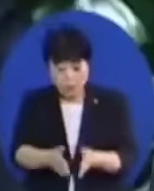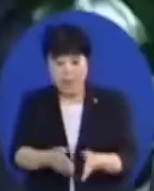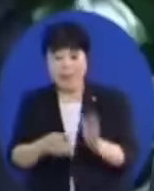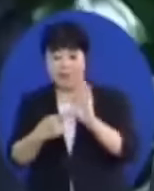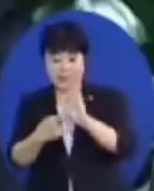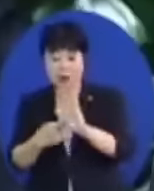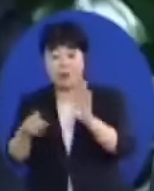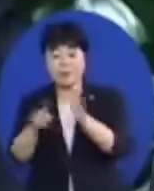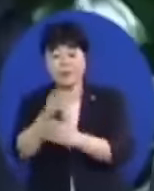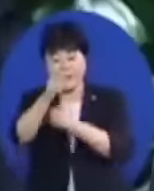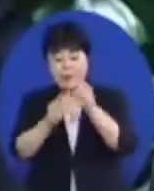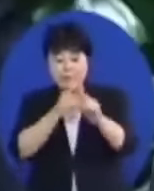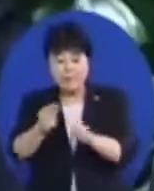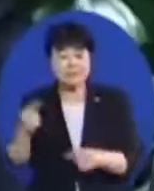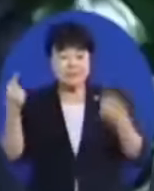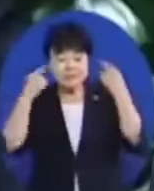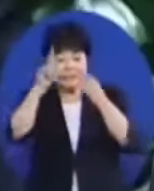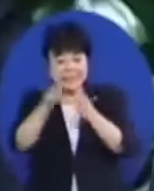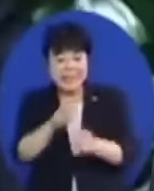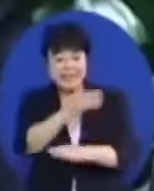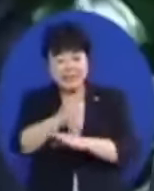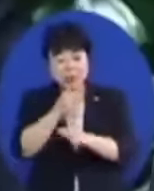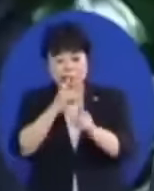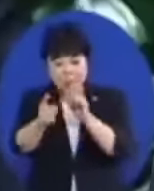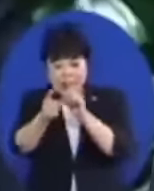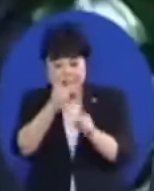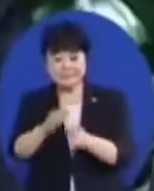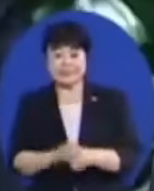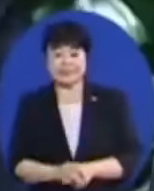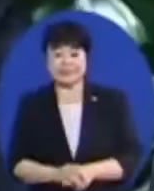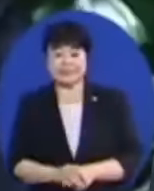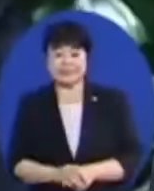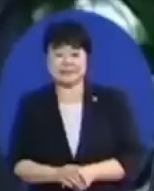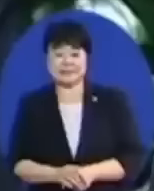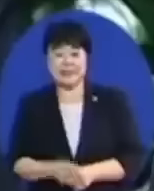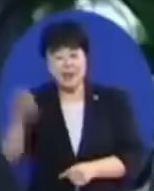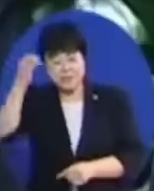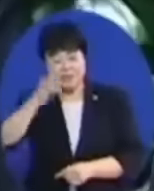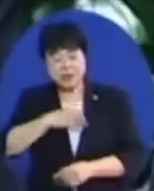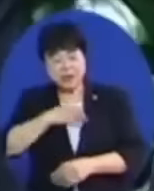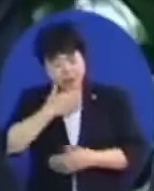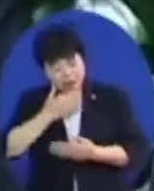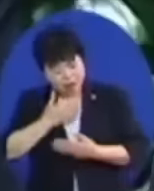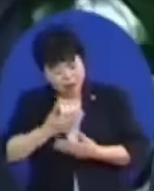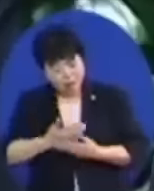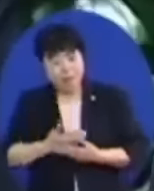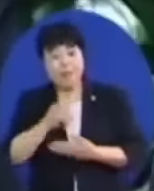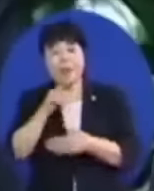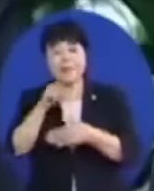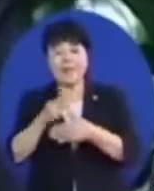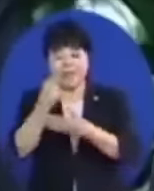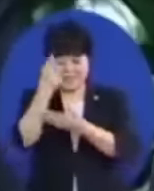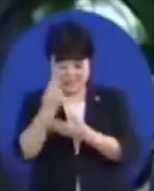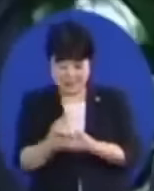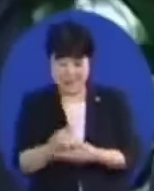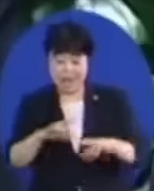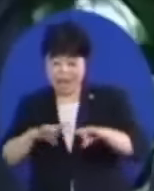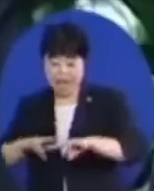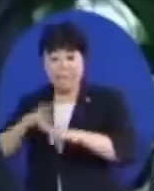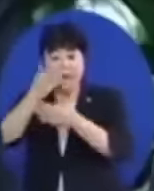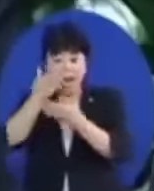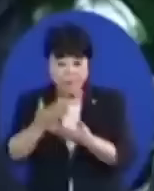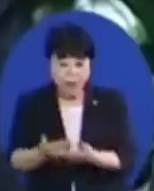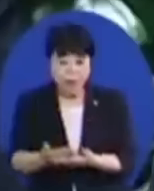마음낸다고. 믿음은 하나님 말씀을 들을 때 그리스도의 말씀이 성령으로 감동해서 우리 마음에 임하여 레마를 얻게